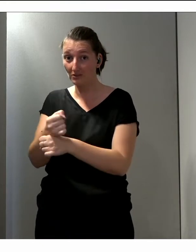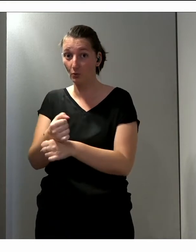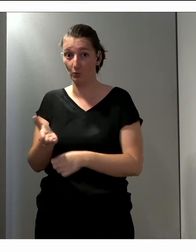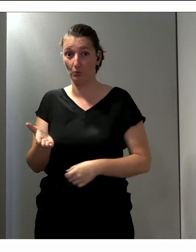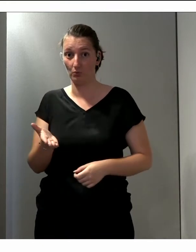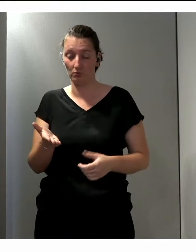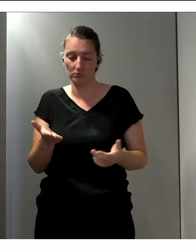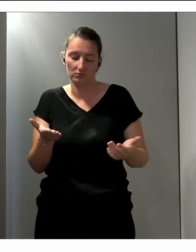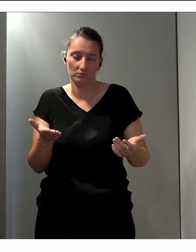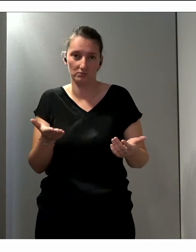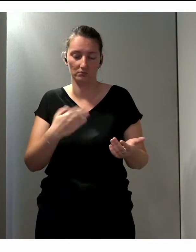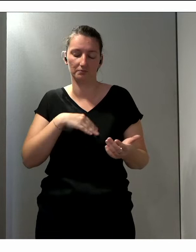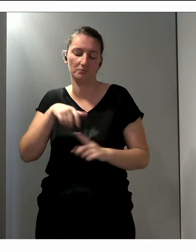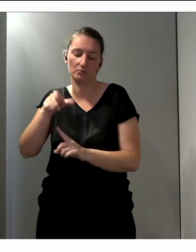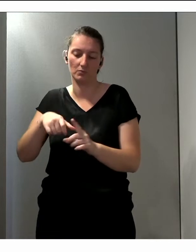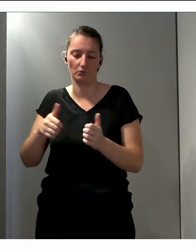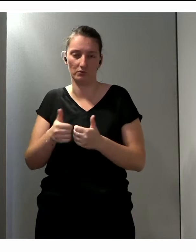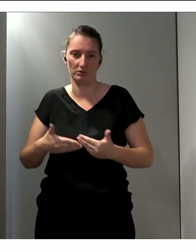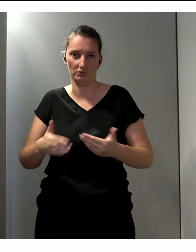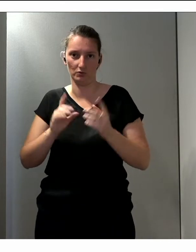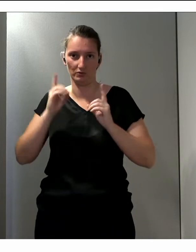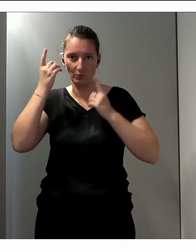une personne qui avait une démence et qui...